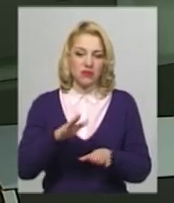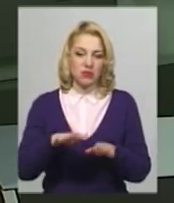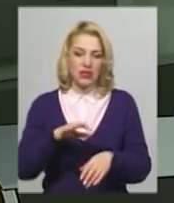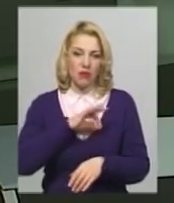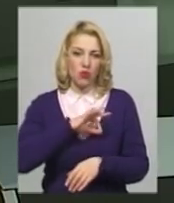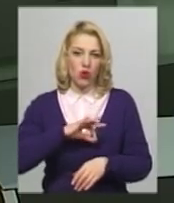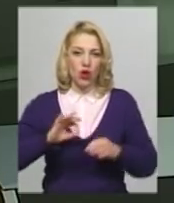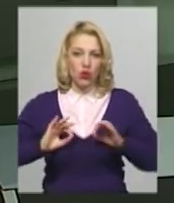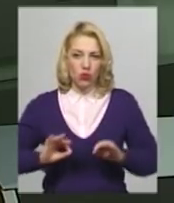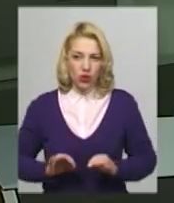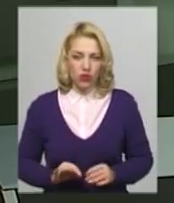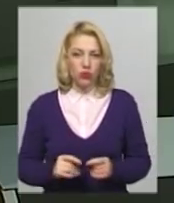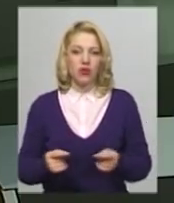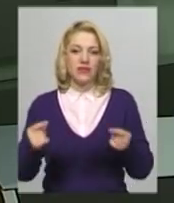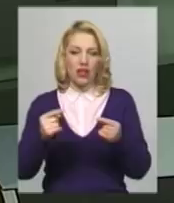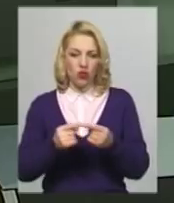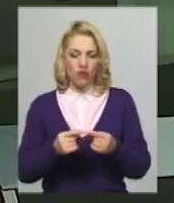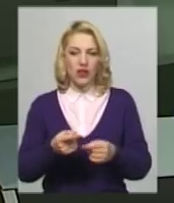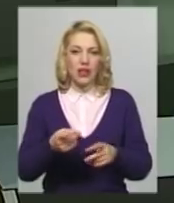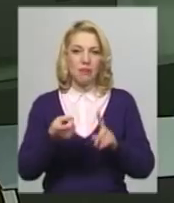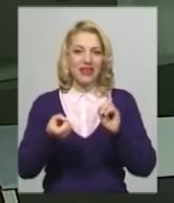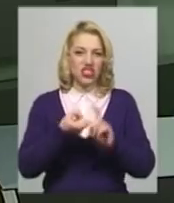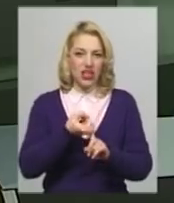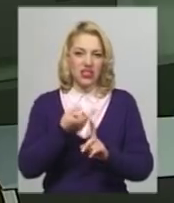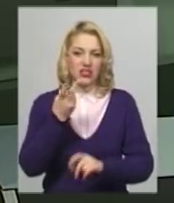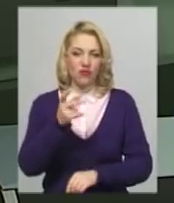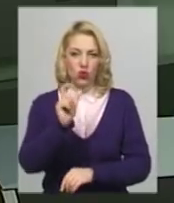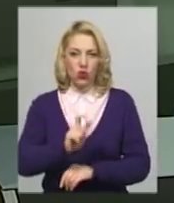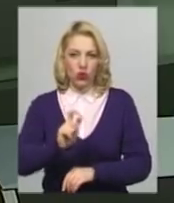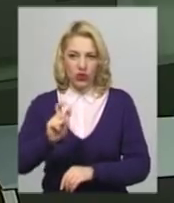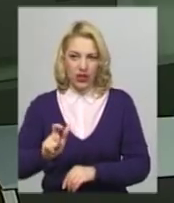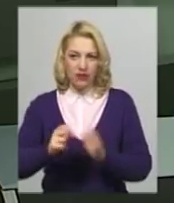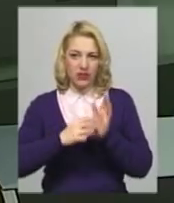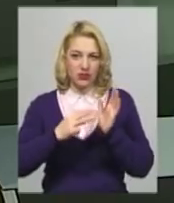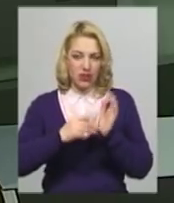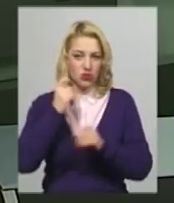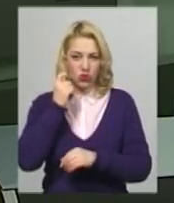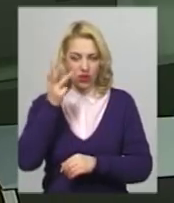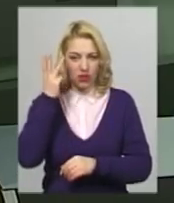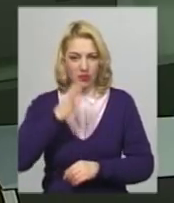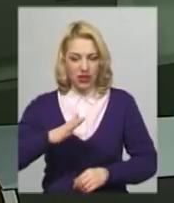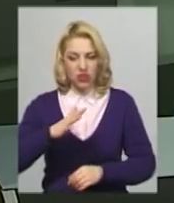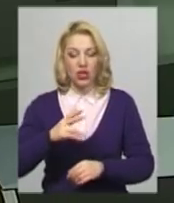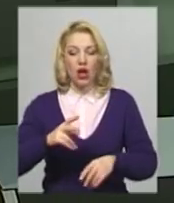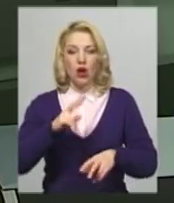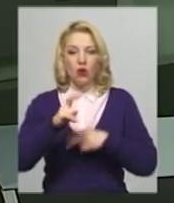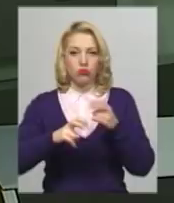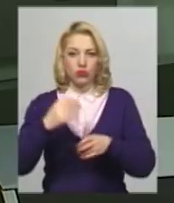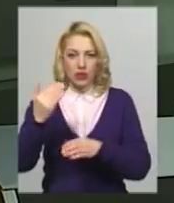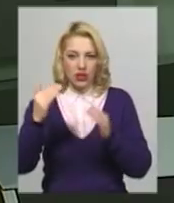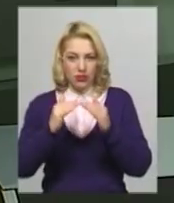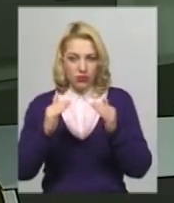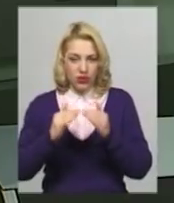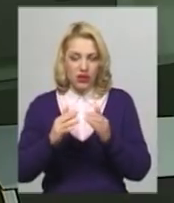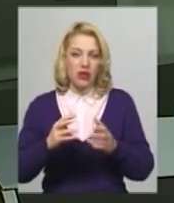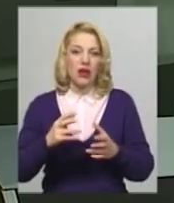встановили причетність до цього правопорушення двох 28-річних мешканців Хмельниччини. Правоохоронці обшукали їхні домівки, вилучили